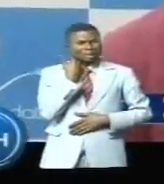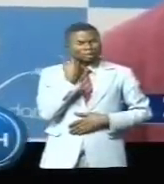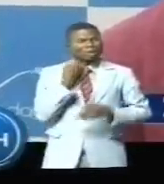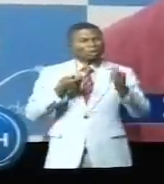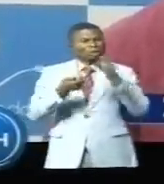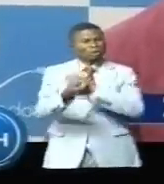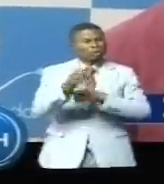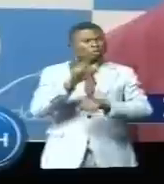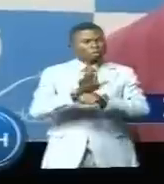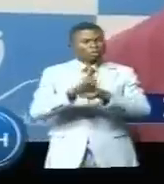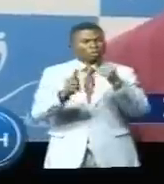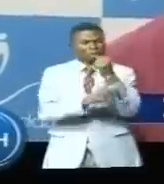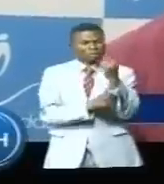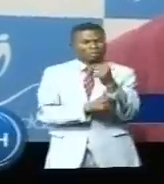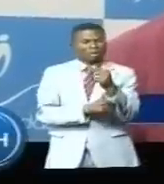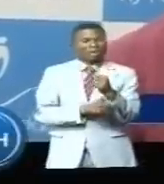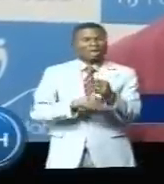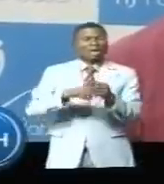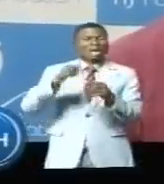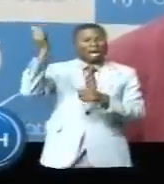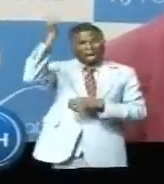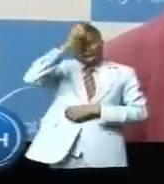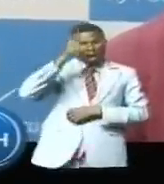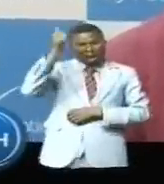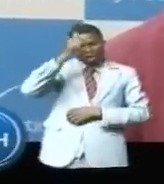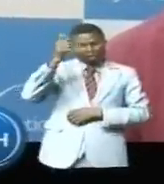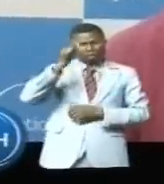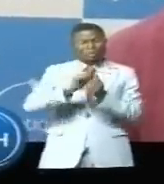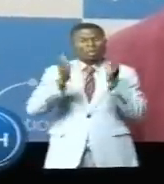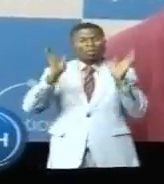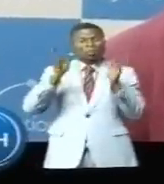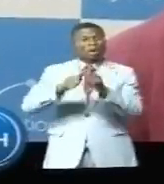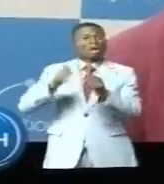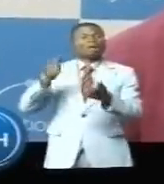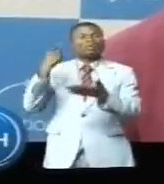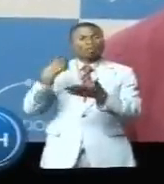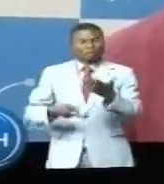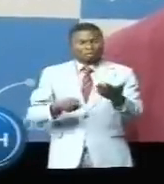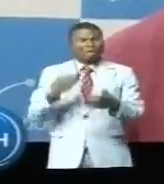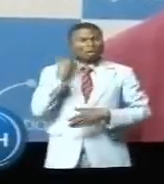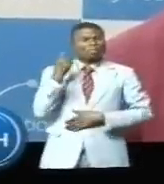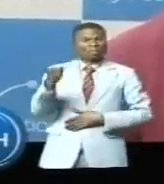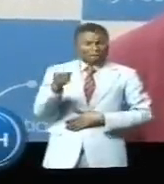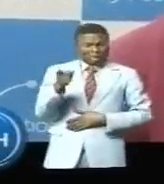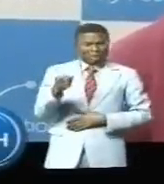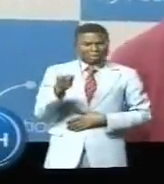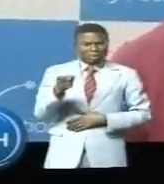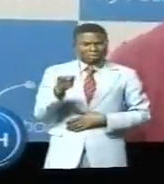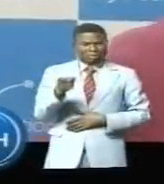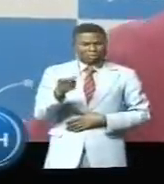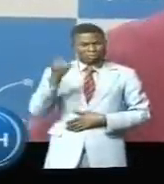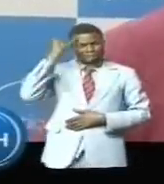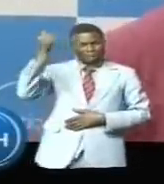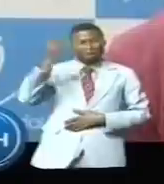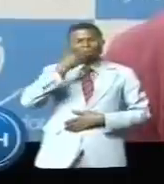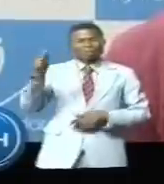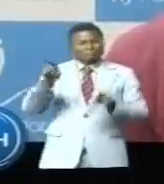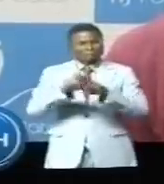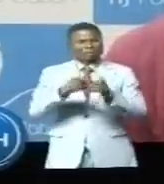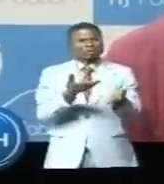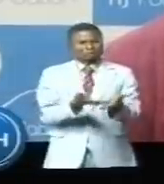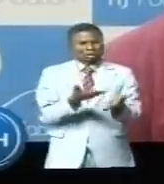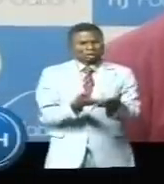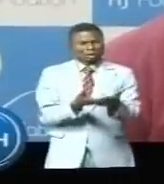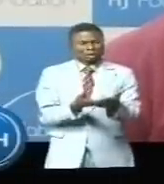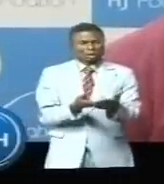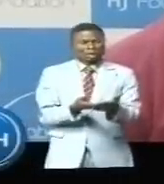beaucoup de morts dans notre continent. Pour éradiquer cette maladie, pour combattre cette maladie, il faudra des initiatives pareilles.